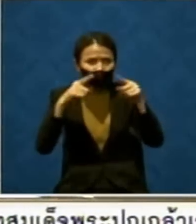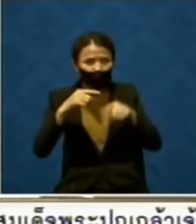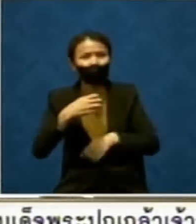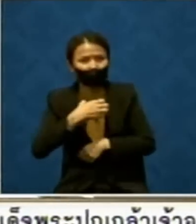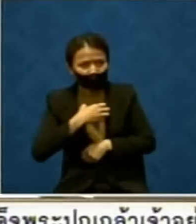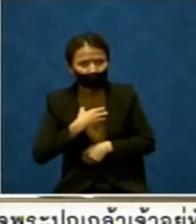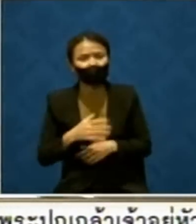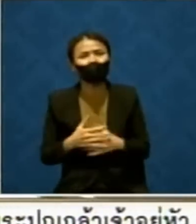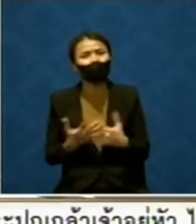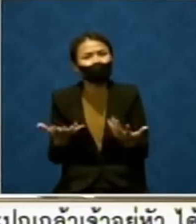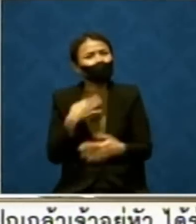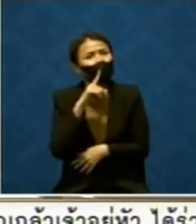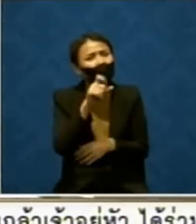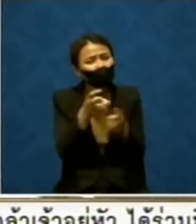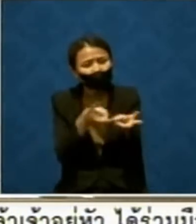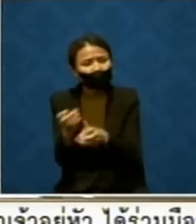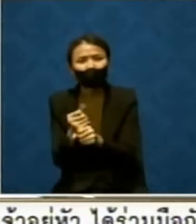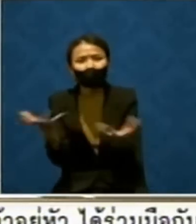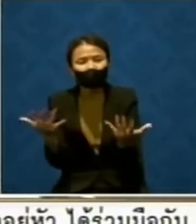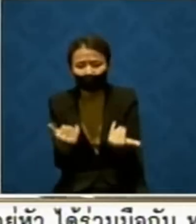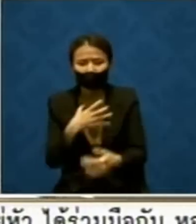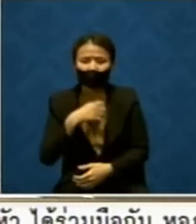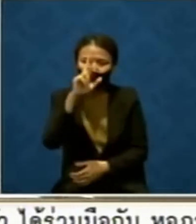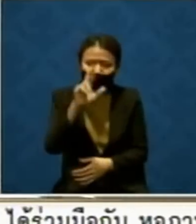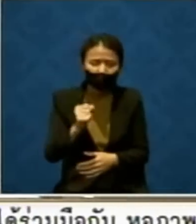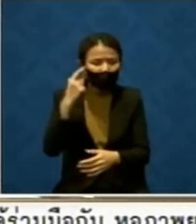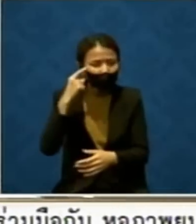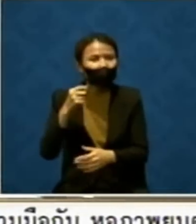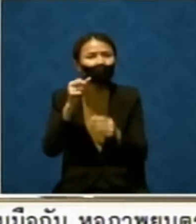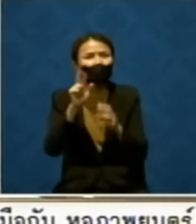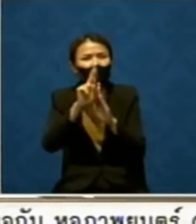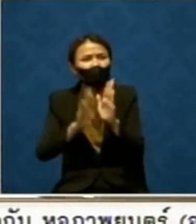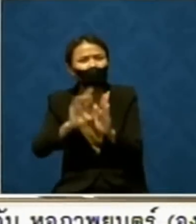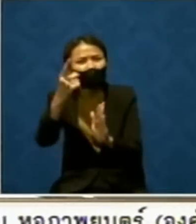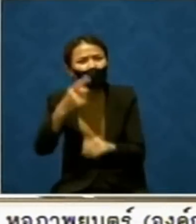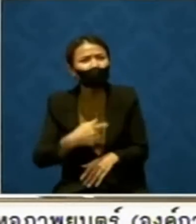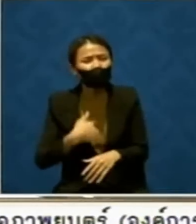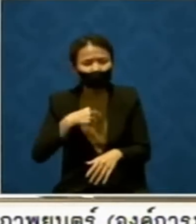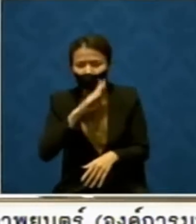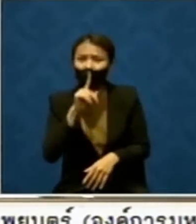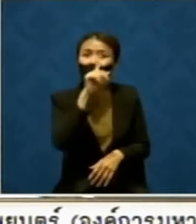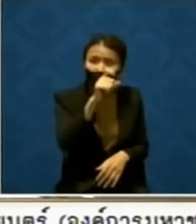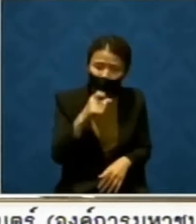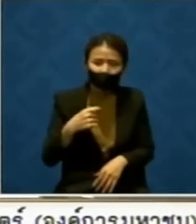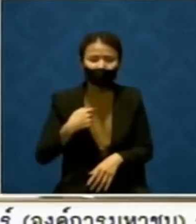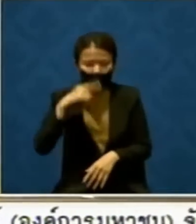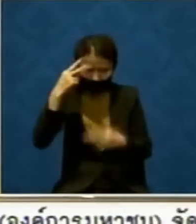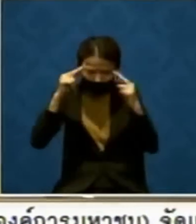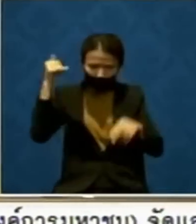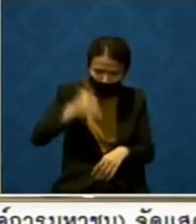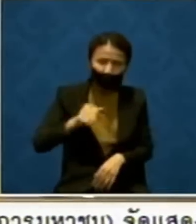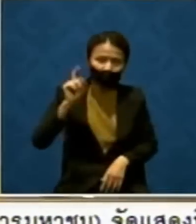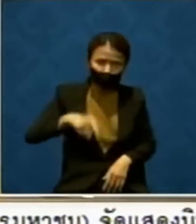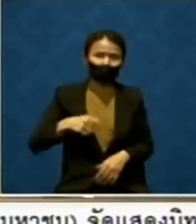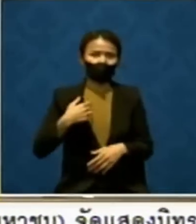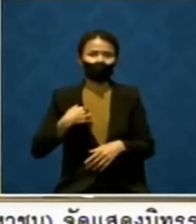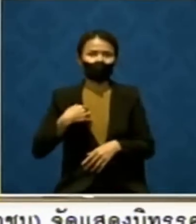ข